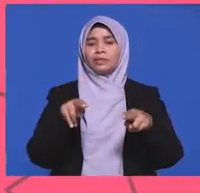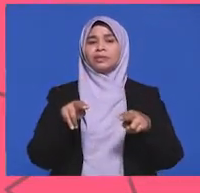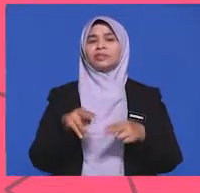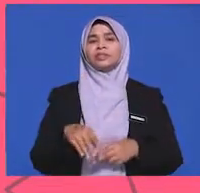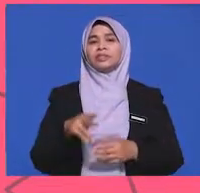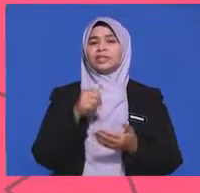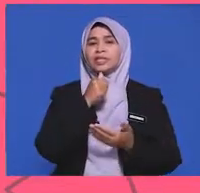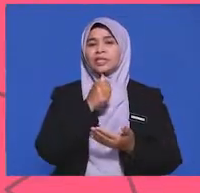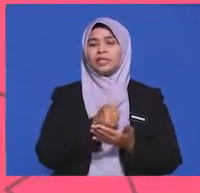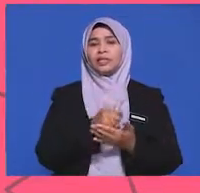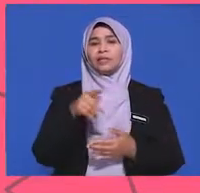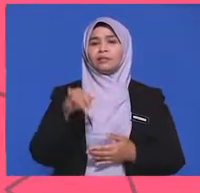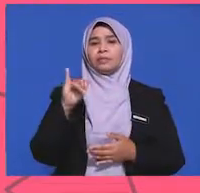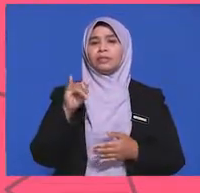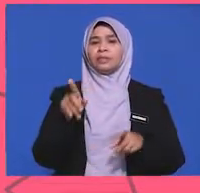yang dimasukkan adalah